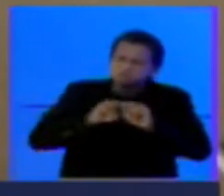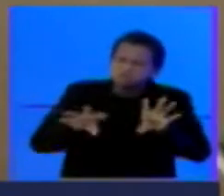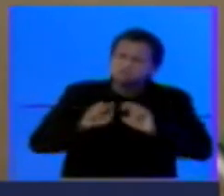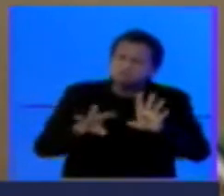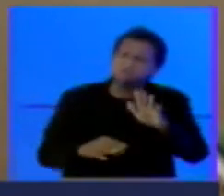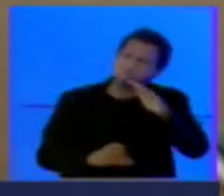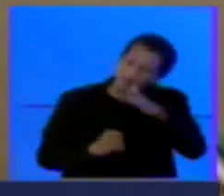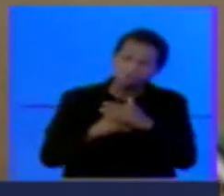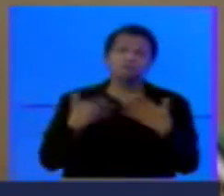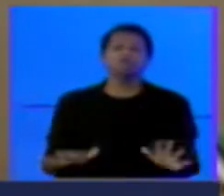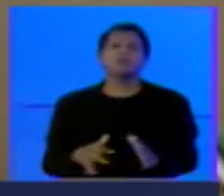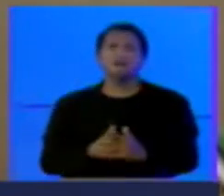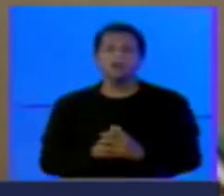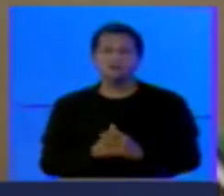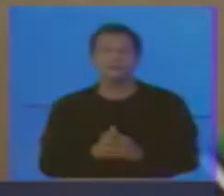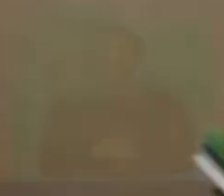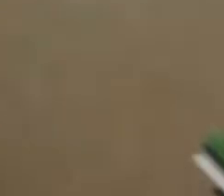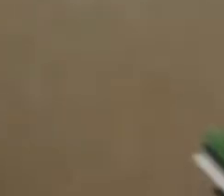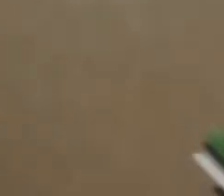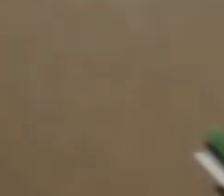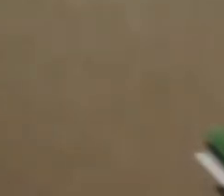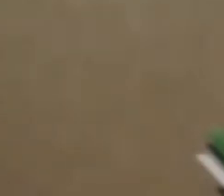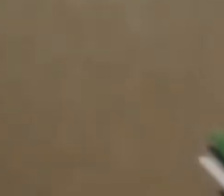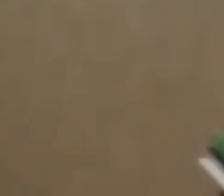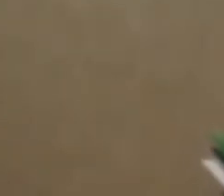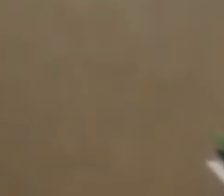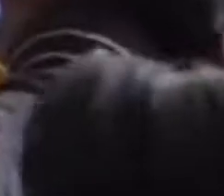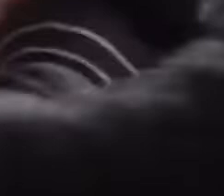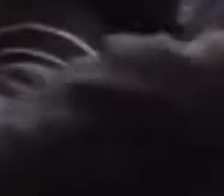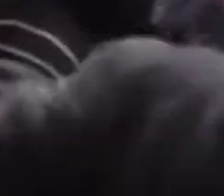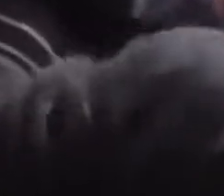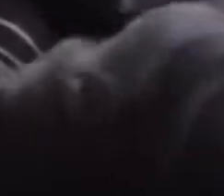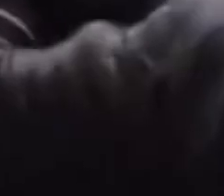ini bukan kepentingan kami, ini kepentingan kita bersama.